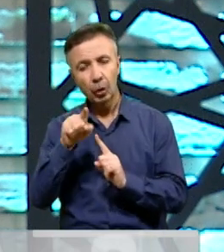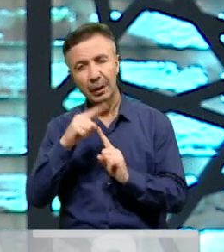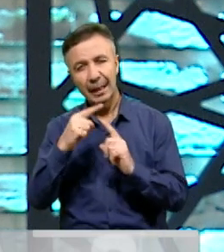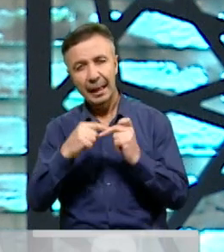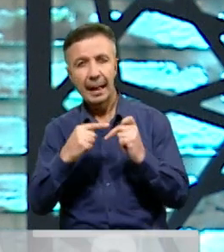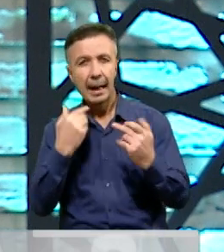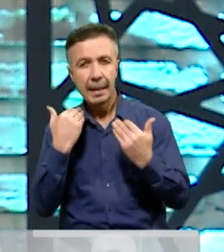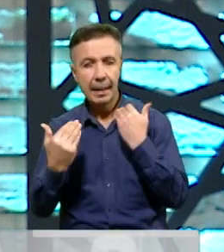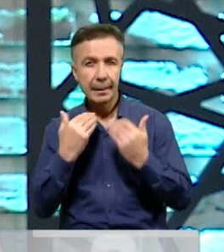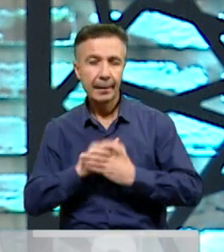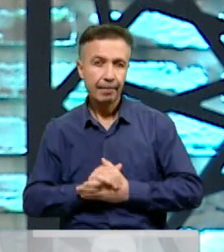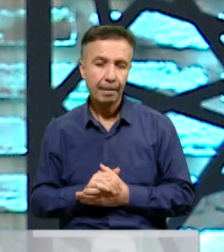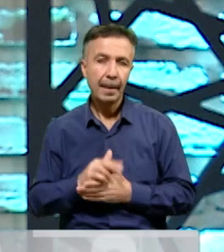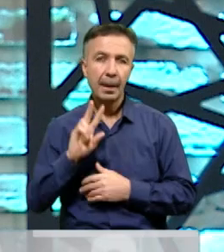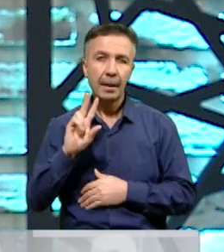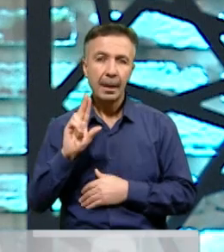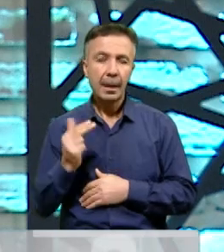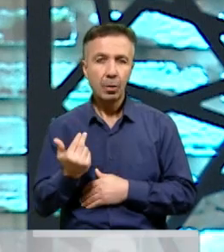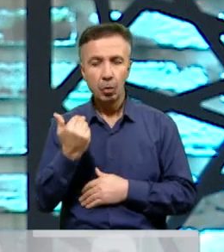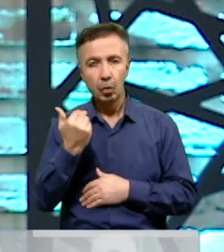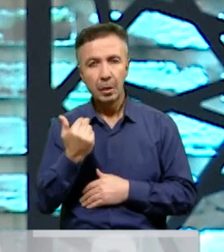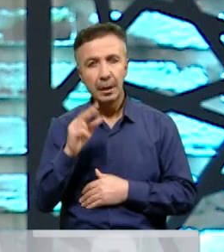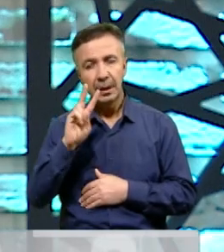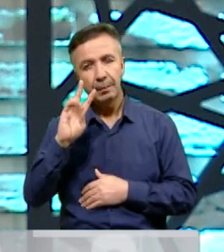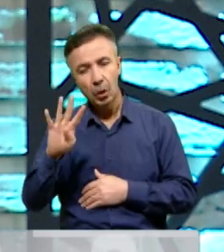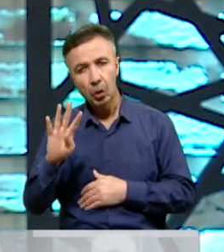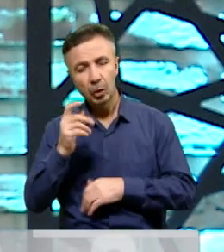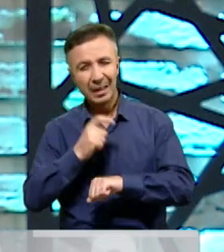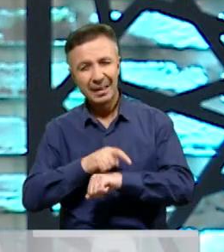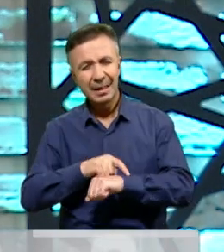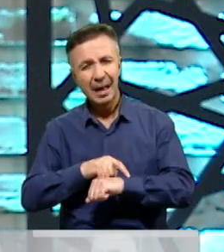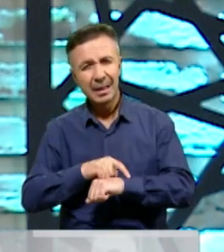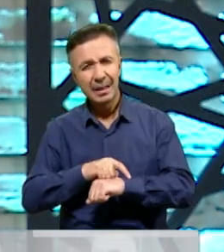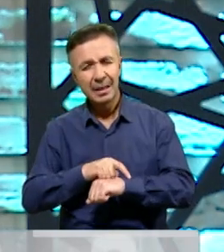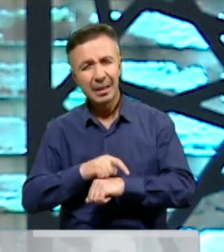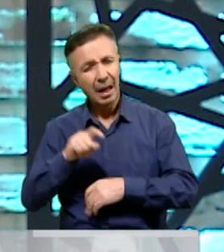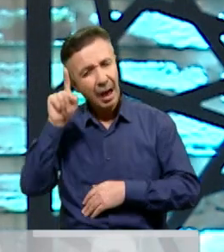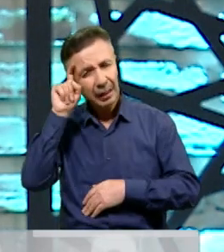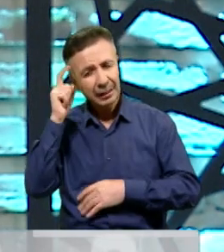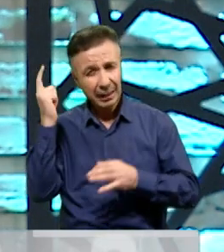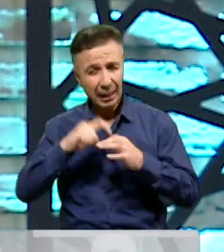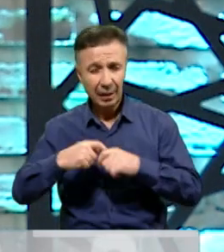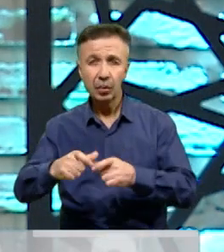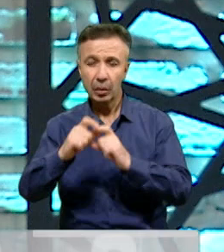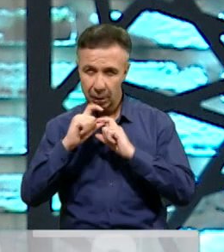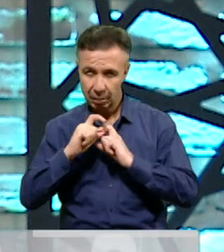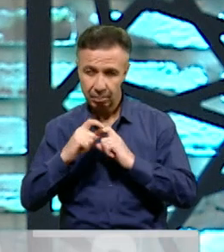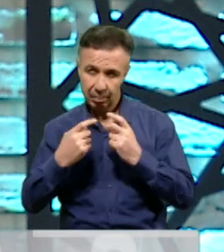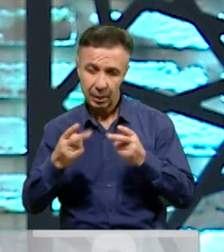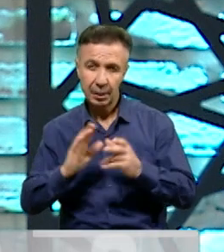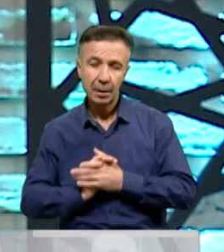diyanetesoralim@diyanet.gov.tr adresi üzerinden 7 gün 24 saat boyunca akıllarına takılan soruları bizimle paylaşabilir. Ve sosyal medya